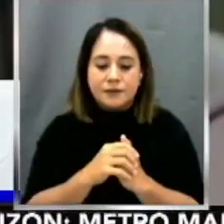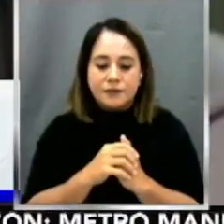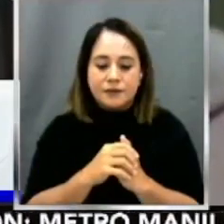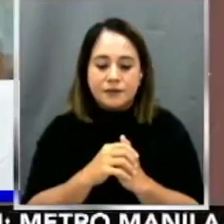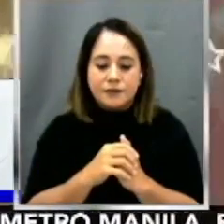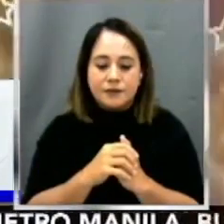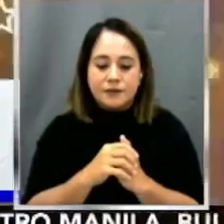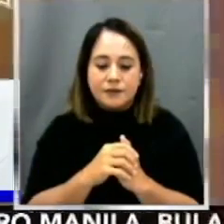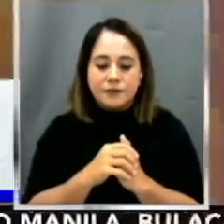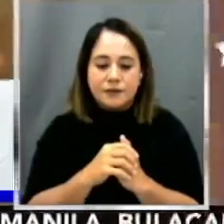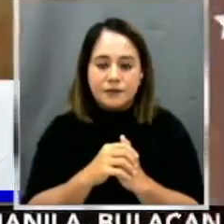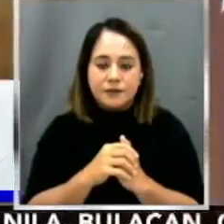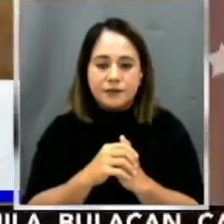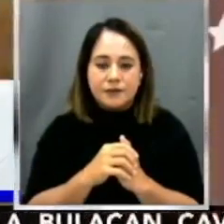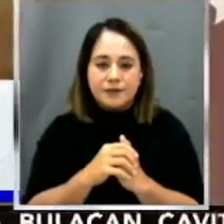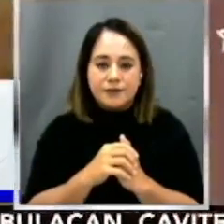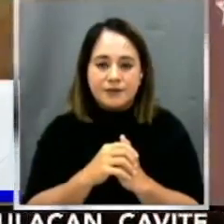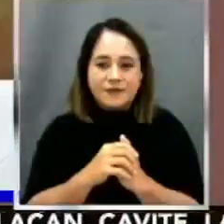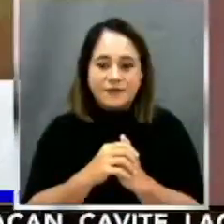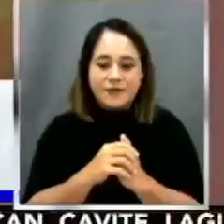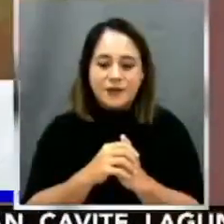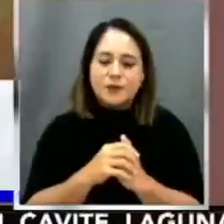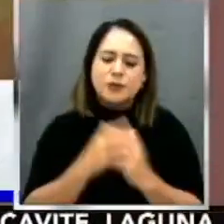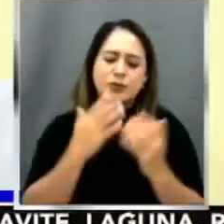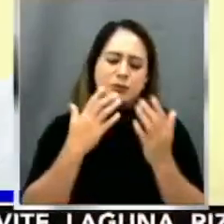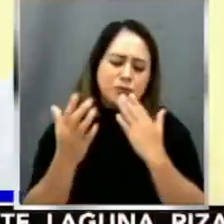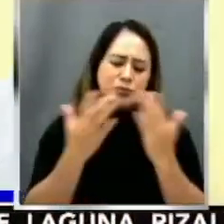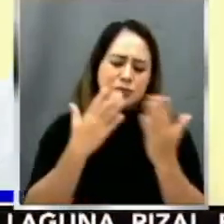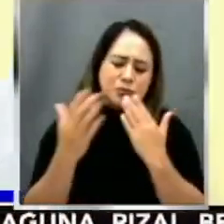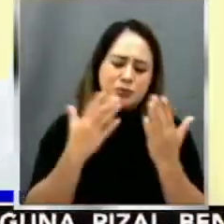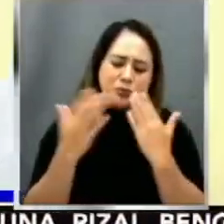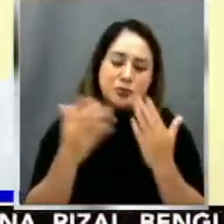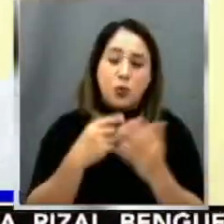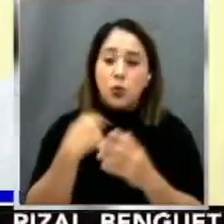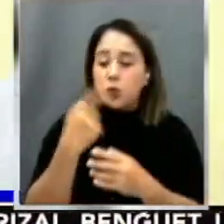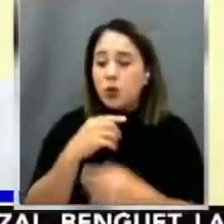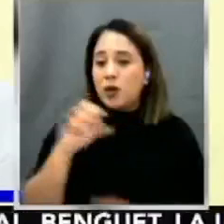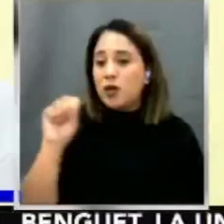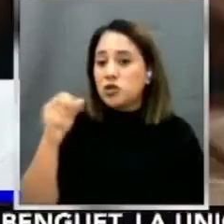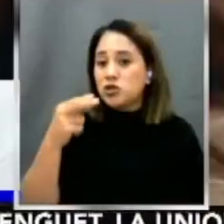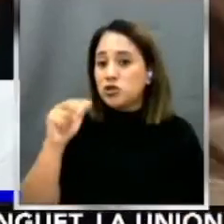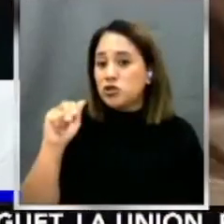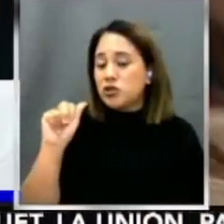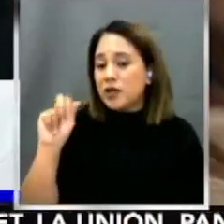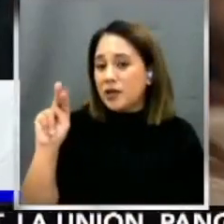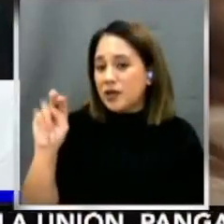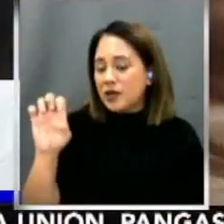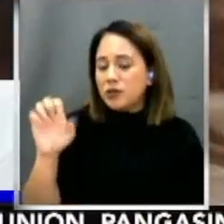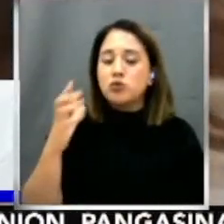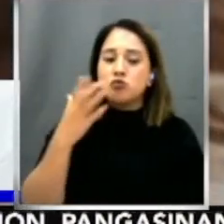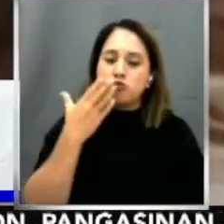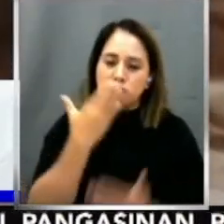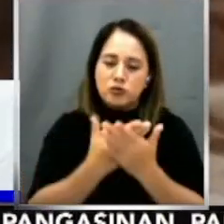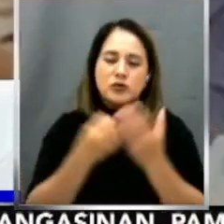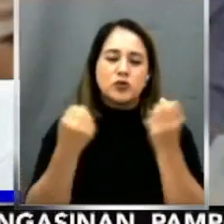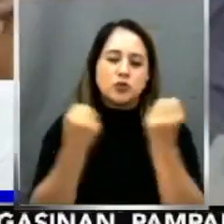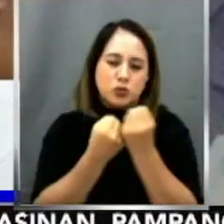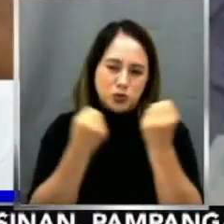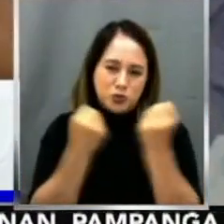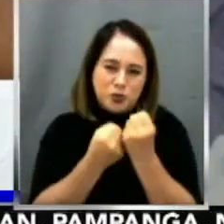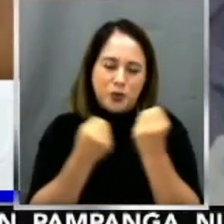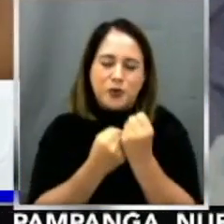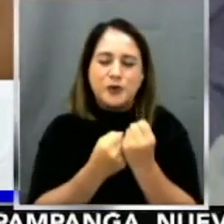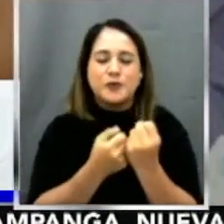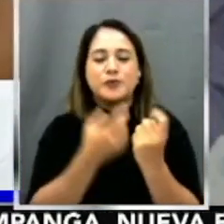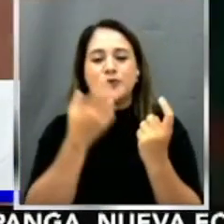kanya? Laking pasasalamat ni Sparkle star Shayne Sava sa magandang support ang ibinibigay sa kanya ng